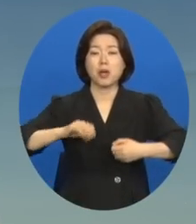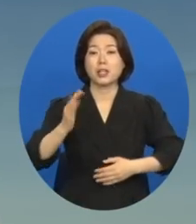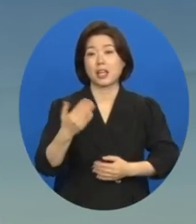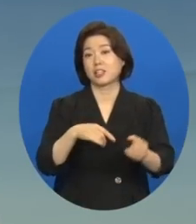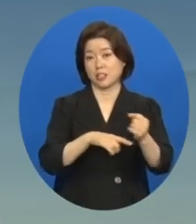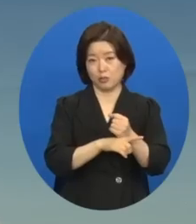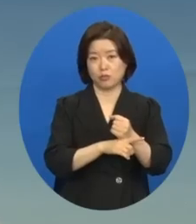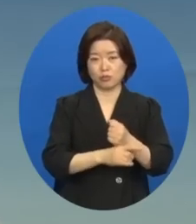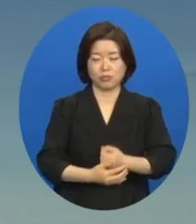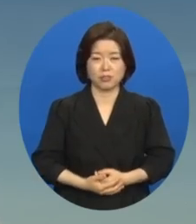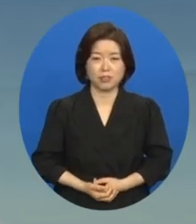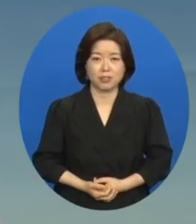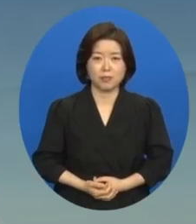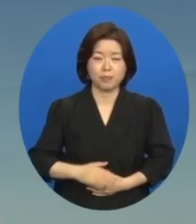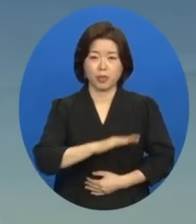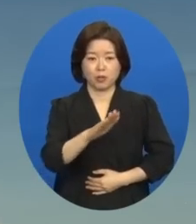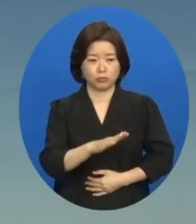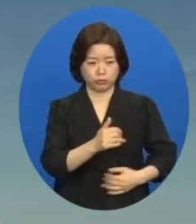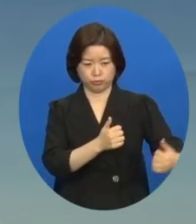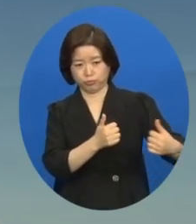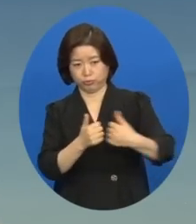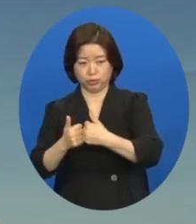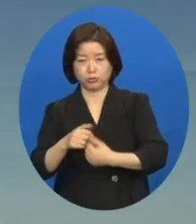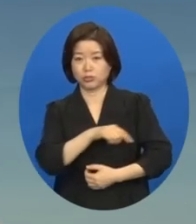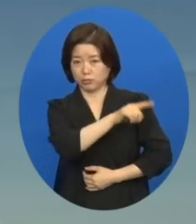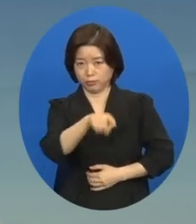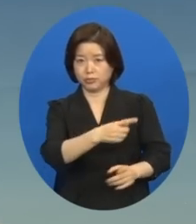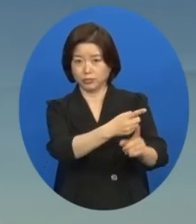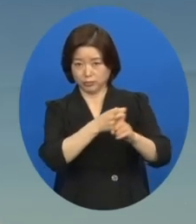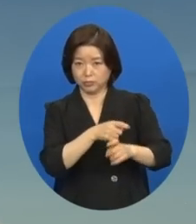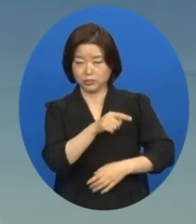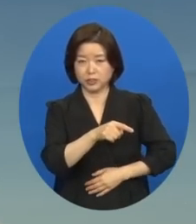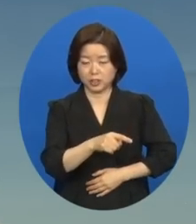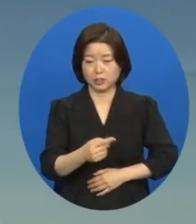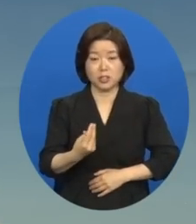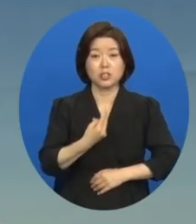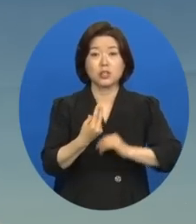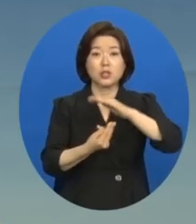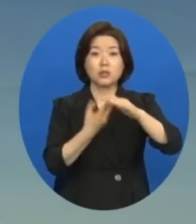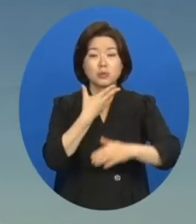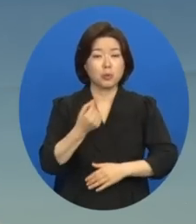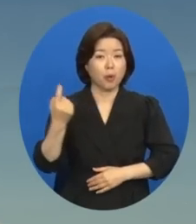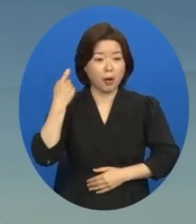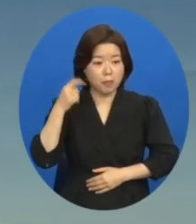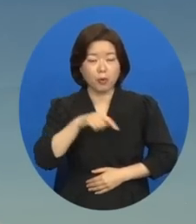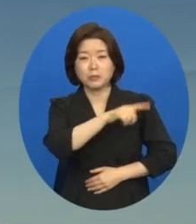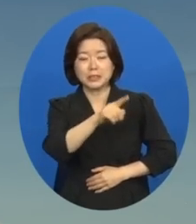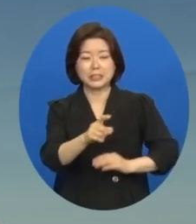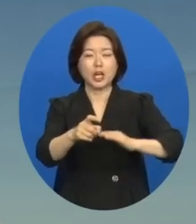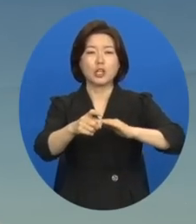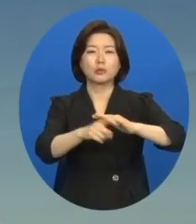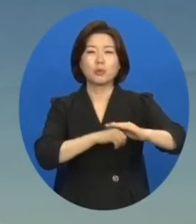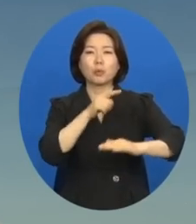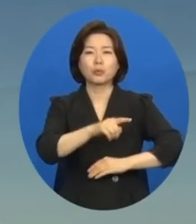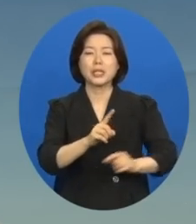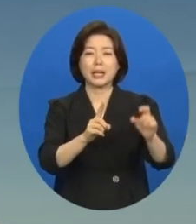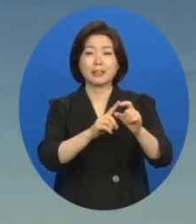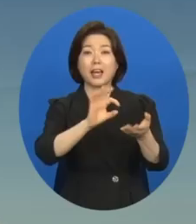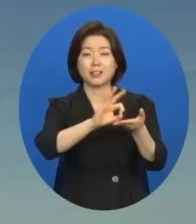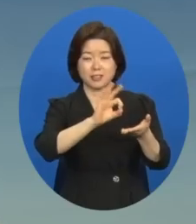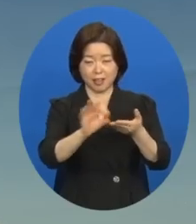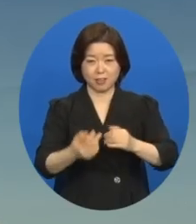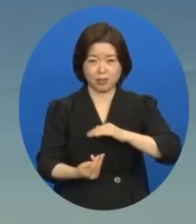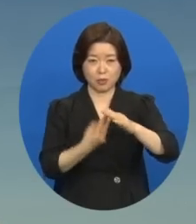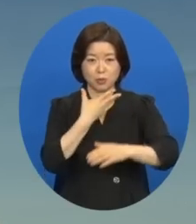그런데 우리를 이렇게 공격하는 우리의 대적을 요한복음은 도둑이라고 표현하면서 이렇게 말합니다. 요한복음